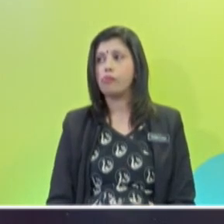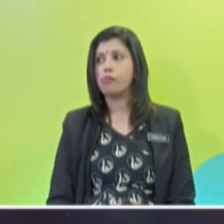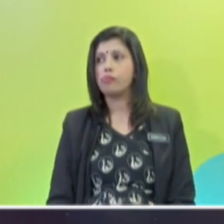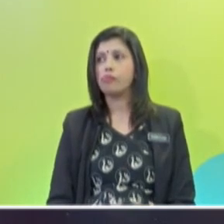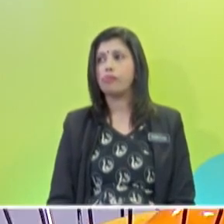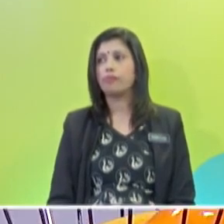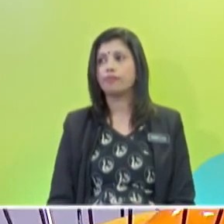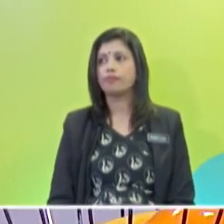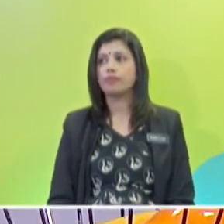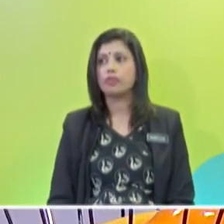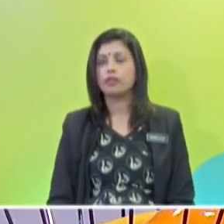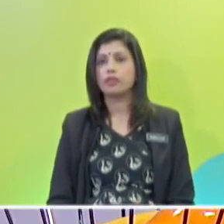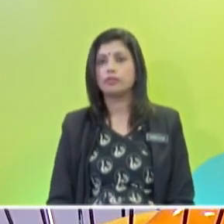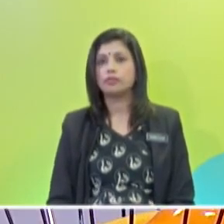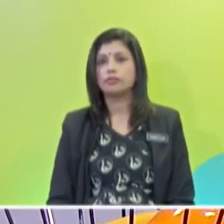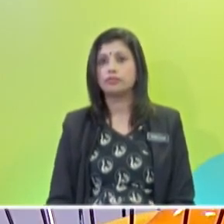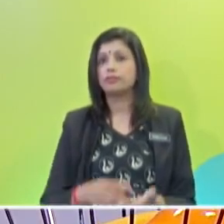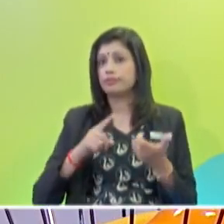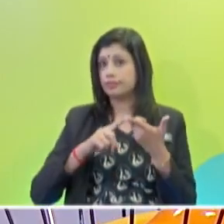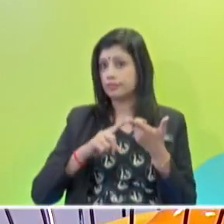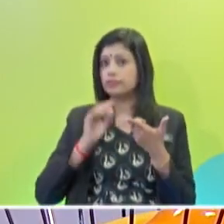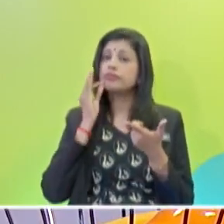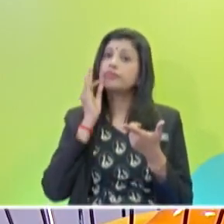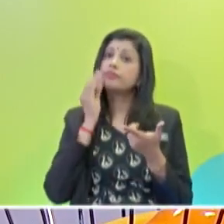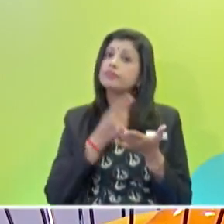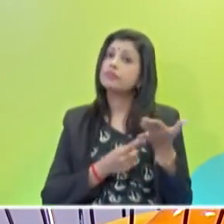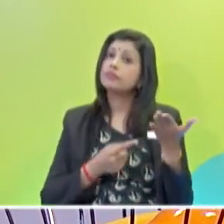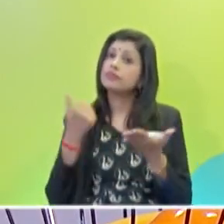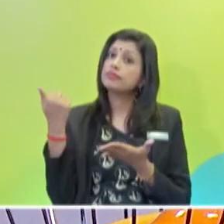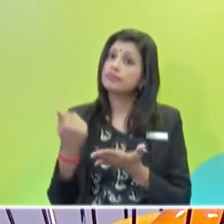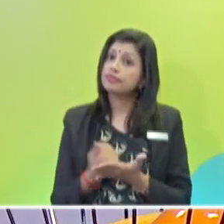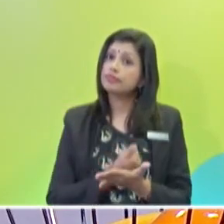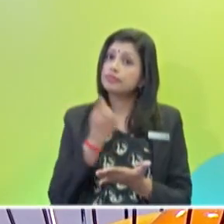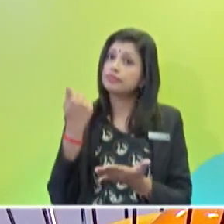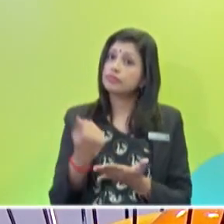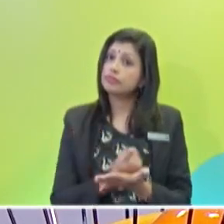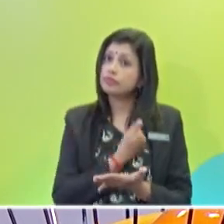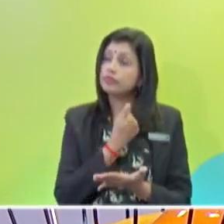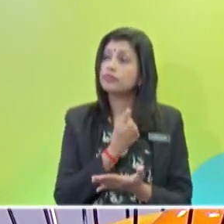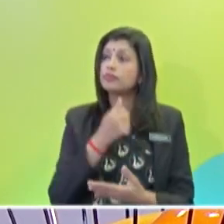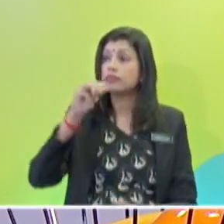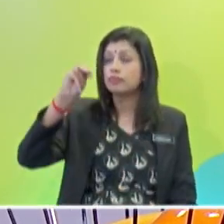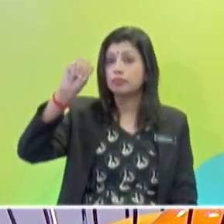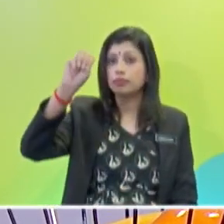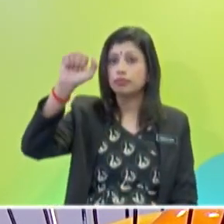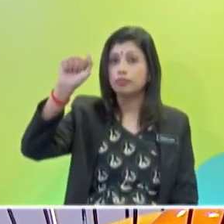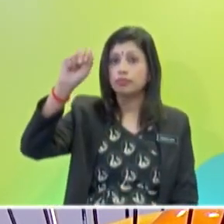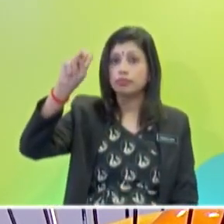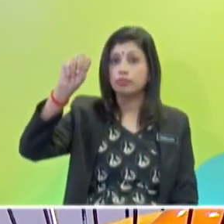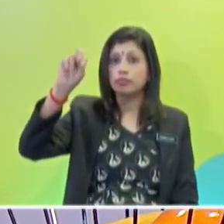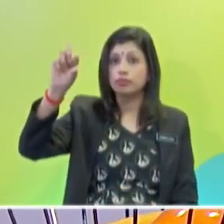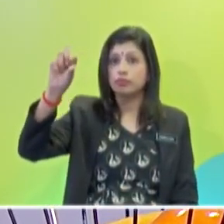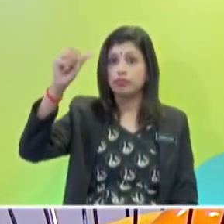Boleh dua-dua. Kita ambil yang ke sana lah, cikgu ya. Dia buat apa itu? Itu buah mangga, cikgu. Buah mangga. Buah